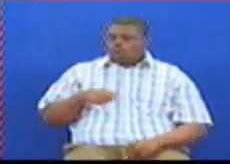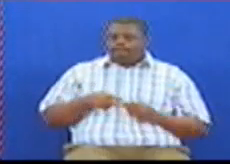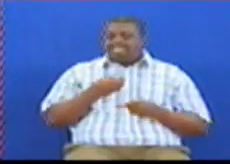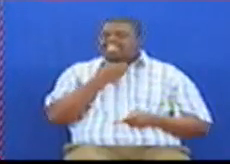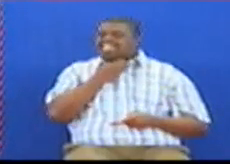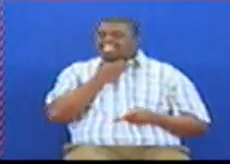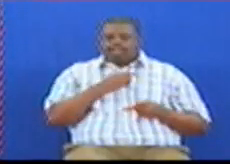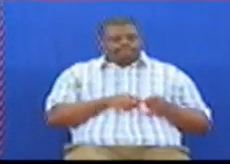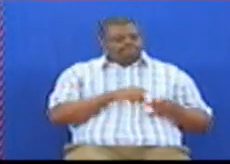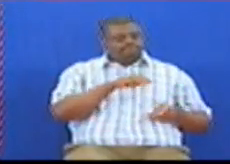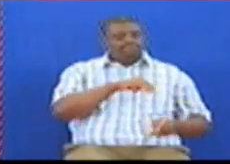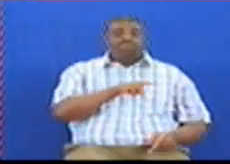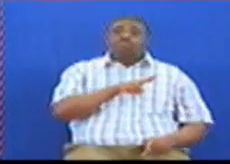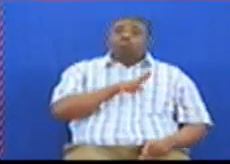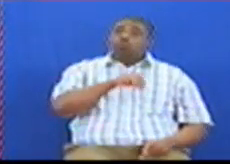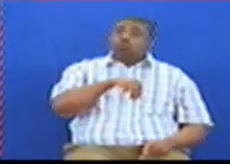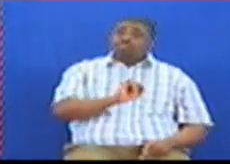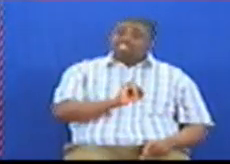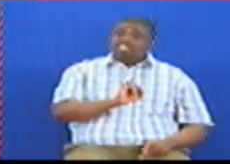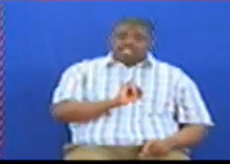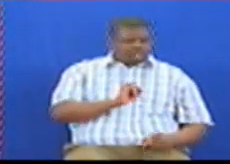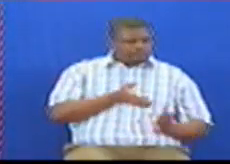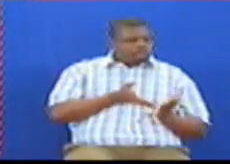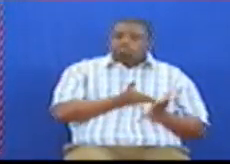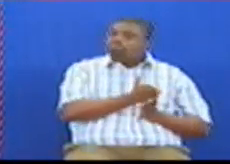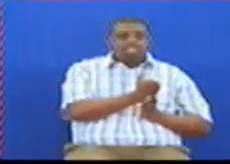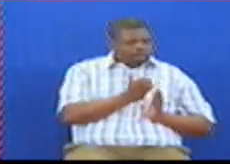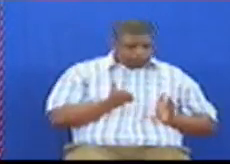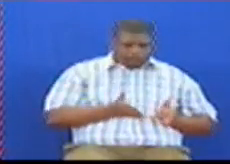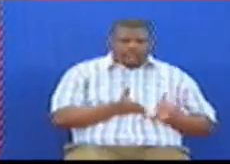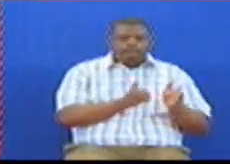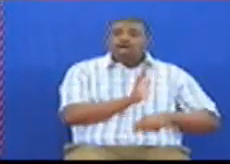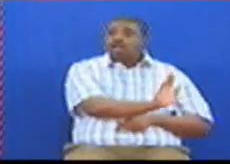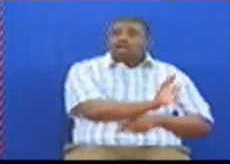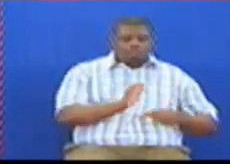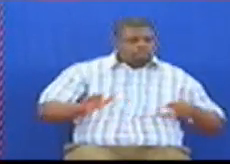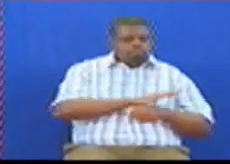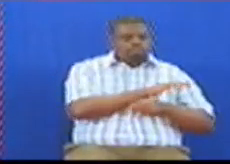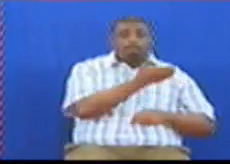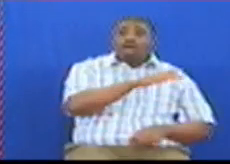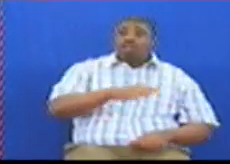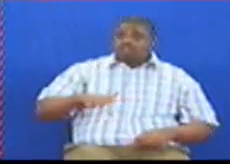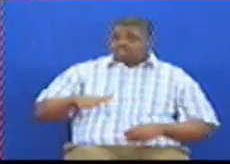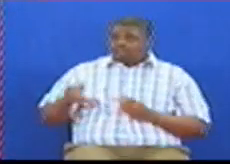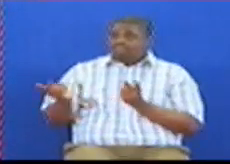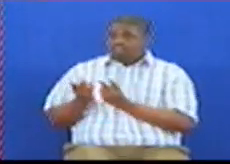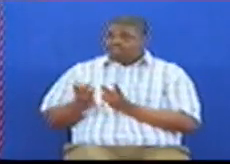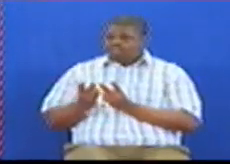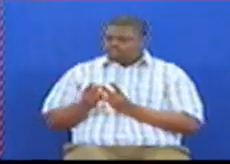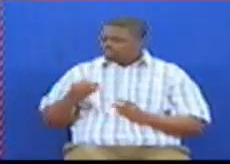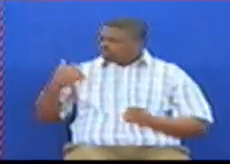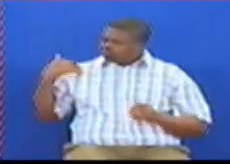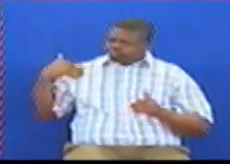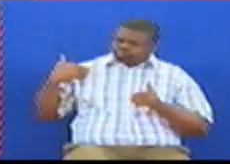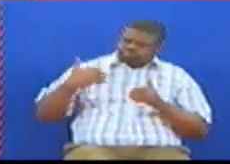Mbumi wako kwenye maji na barabara zao hazipitiki. Lakini tumekuwa na mafuriko mfululizo. Miaka mingi tumekuwa